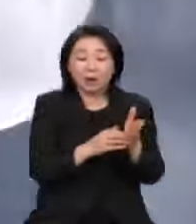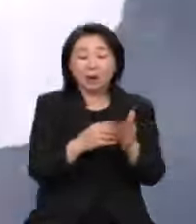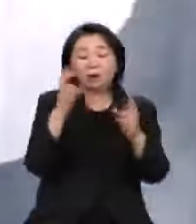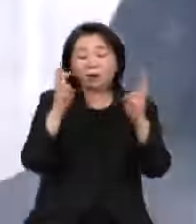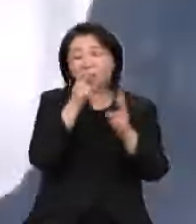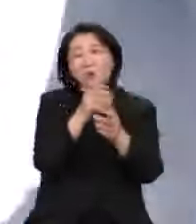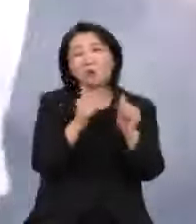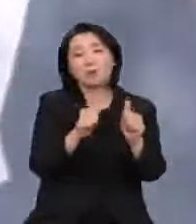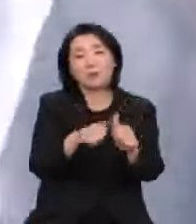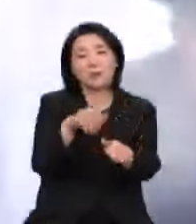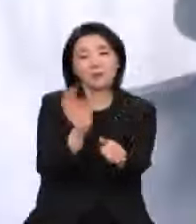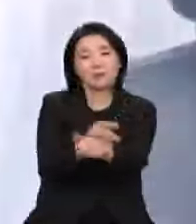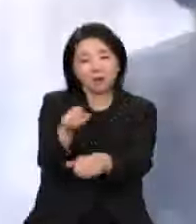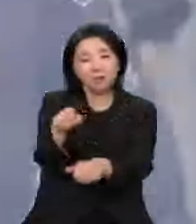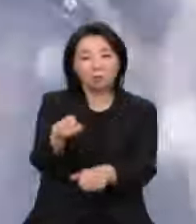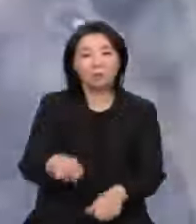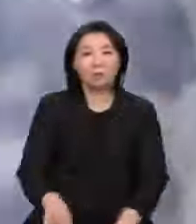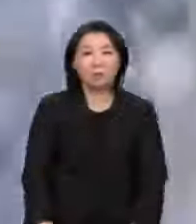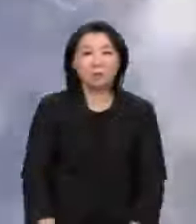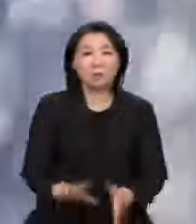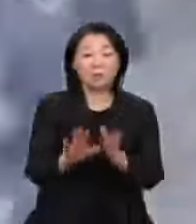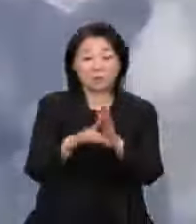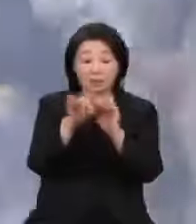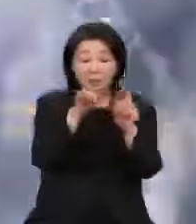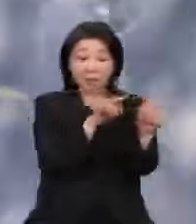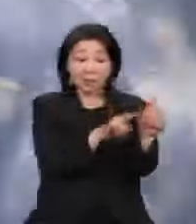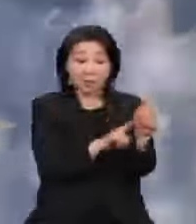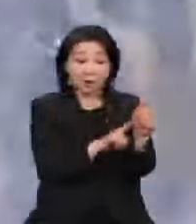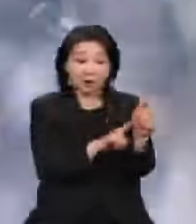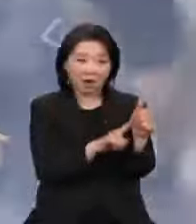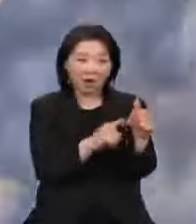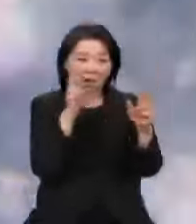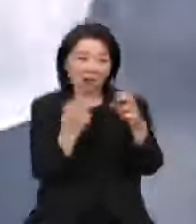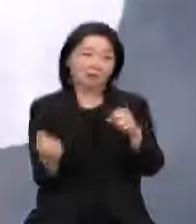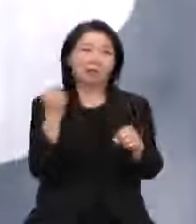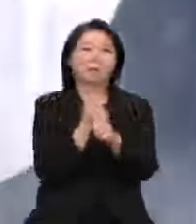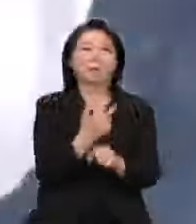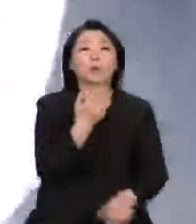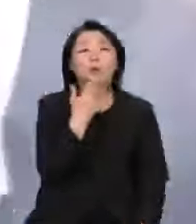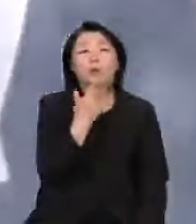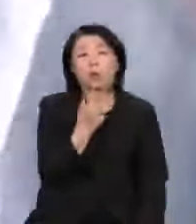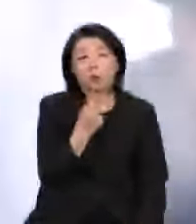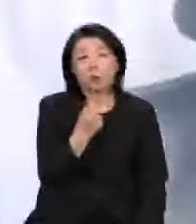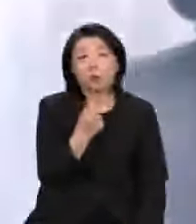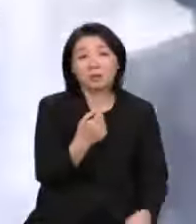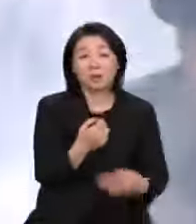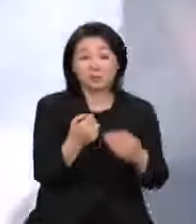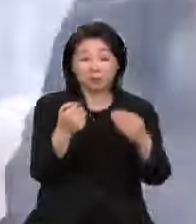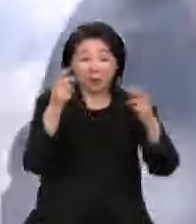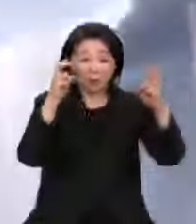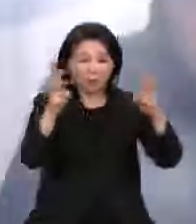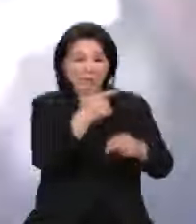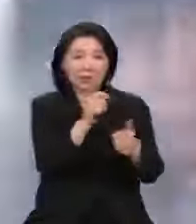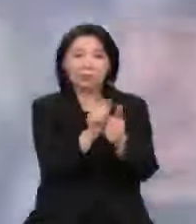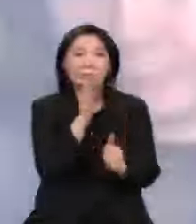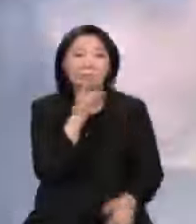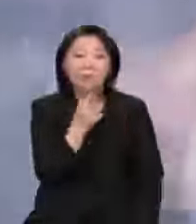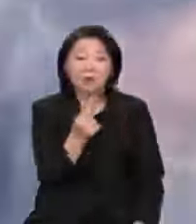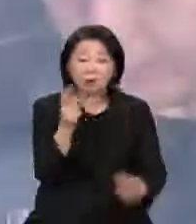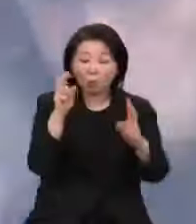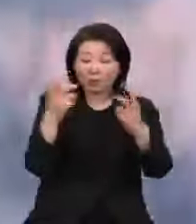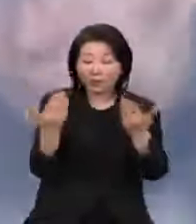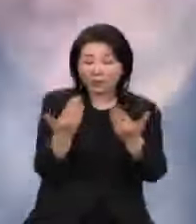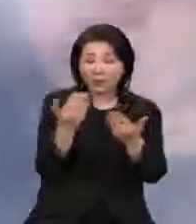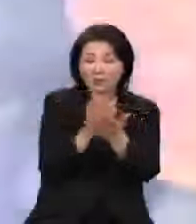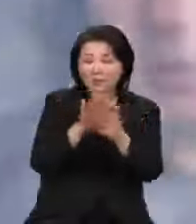묻는 걸로 보입니다 하지만 당시 이전 회장은 복권이 되지 상태여서 태광 그룹의 대주주의 하지만 회사일에